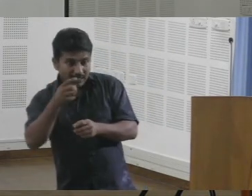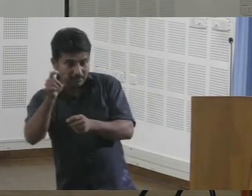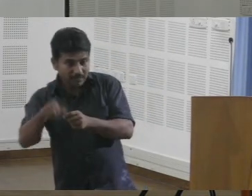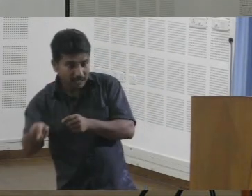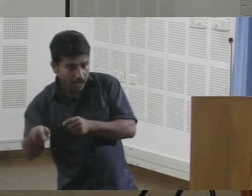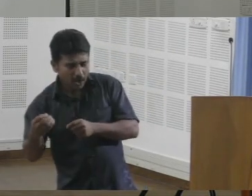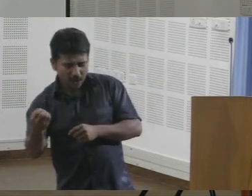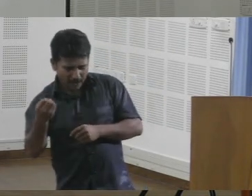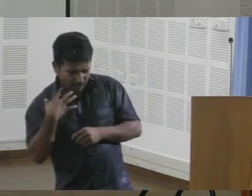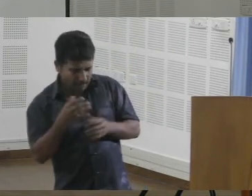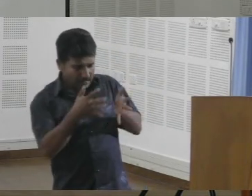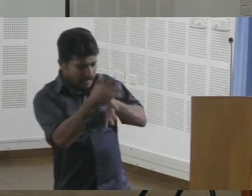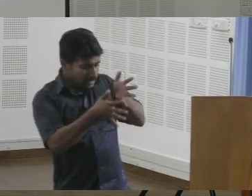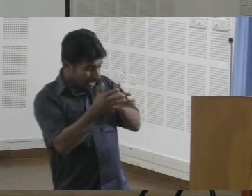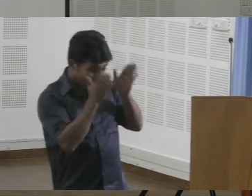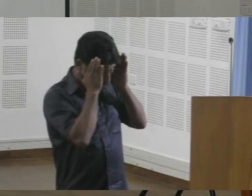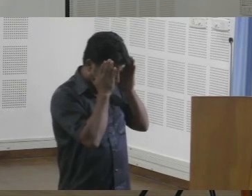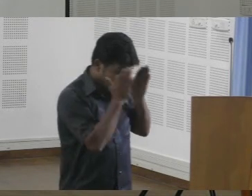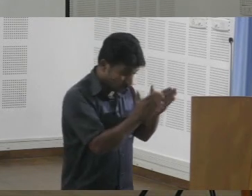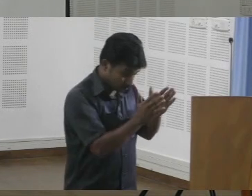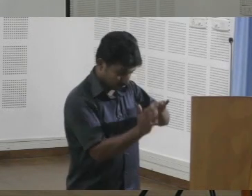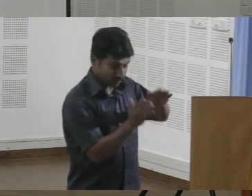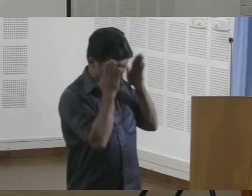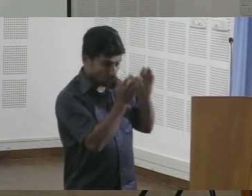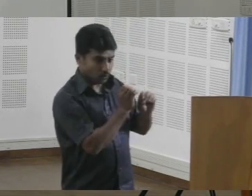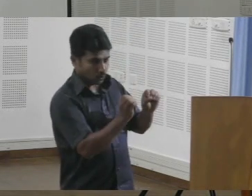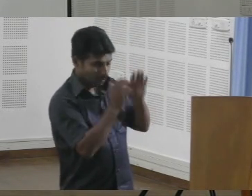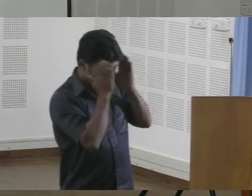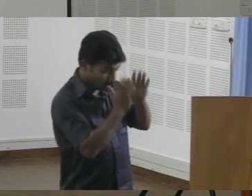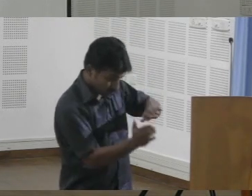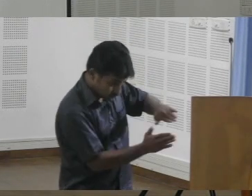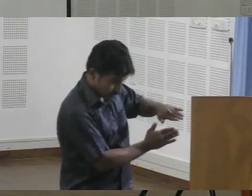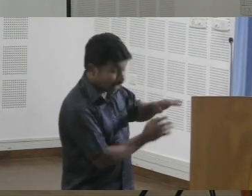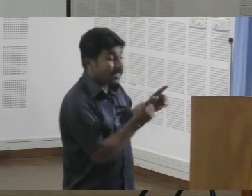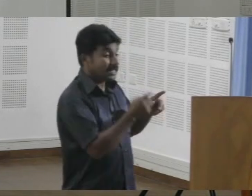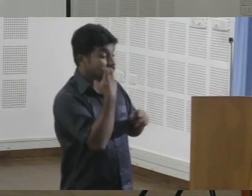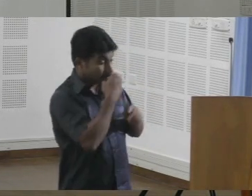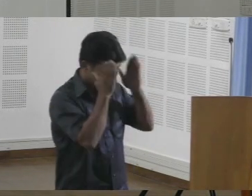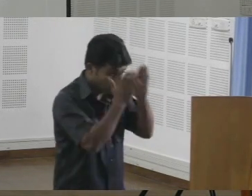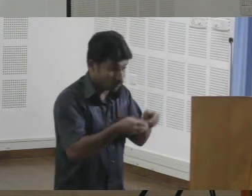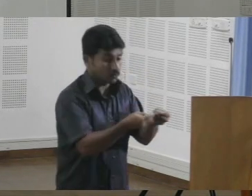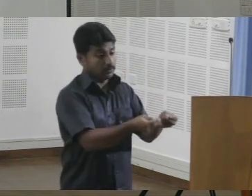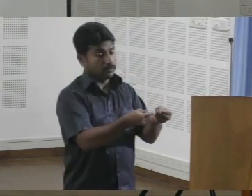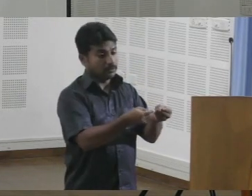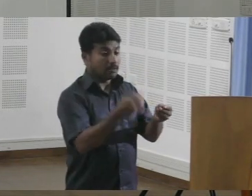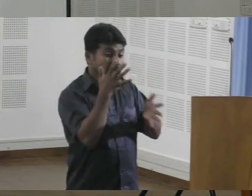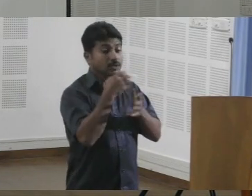ചെയ്യാതെ നമുക്ക് സൗണ്ടിലേക്ക് തന്നെ ഫോക്കസ് കൊടുക്കാം, സ്പീച്ച് അതുപോലെ ഡെവലപ്പ് ആവുള്ളൂ എന്ന് പറഞ്ഞു.